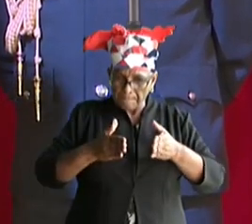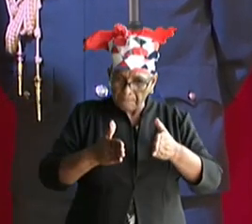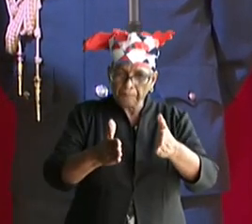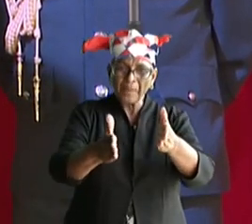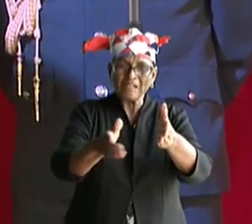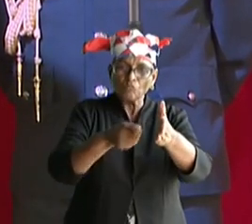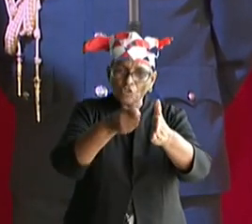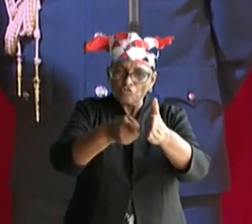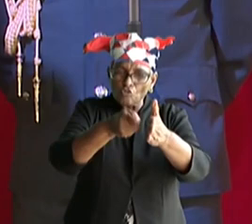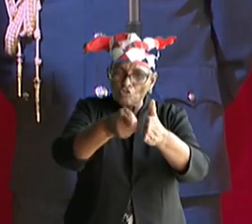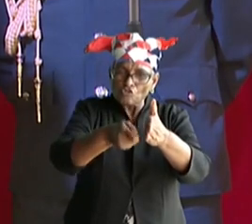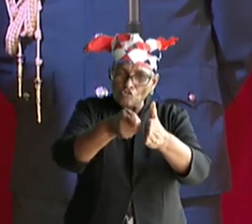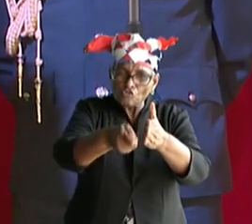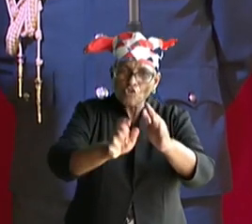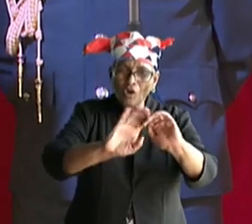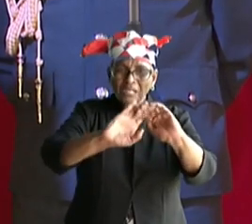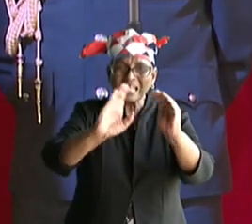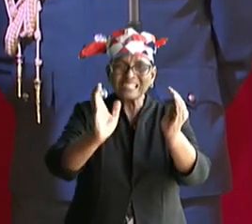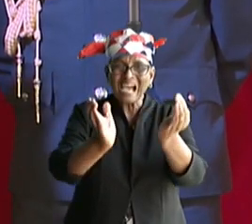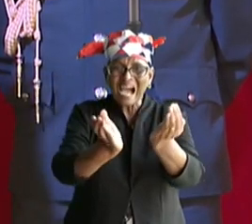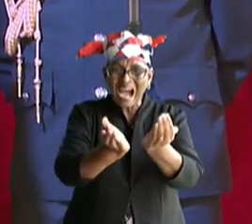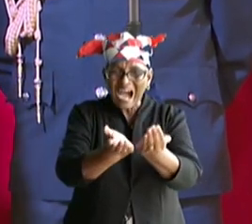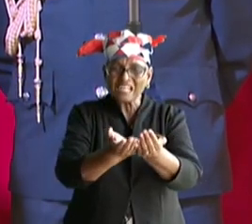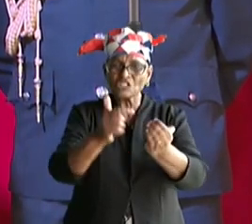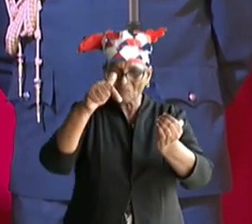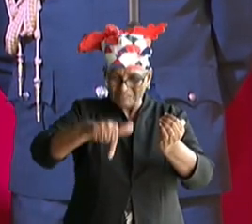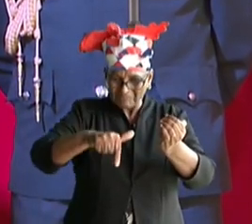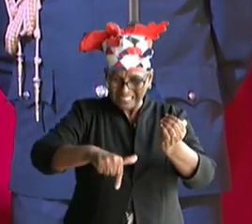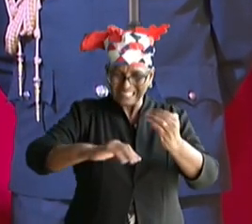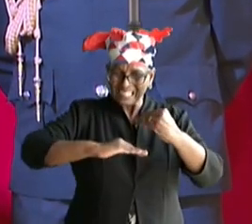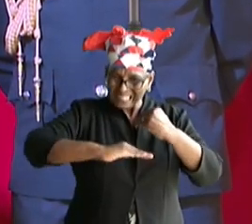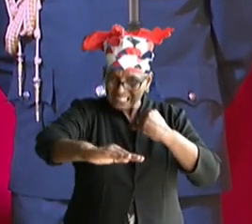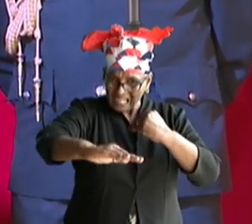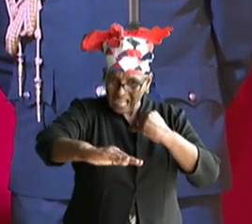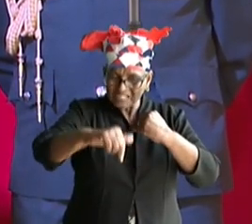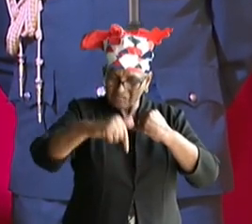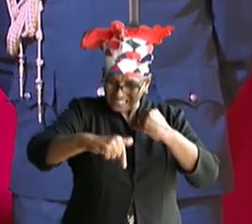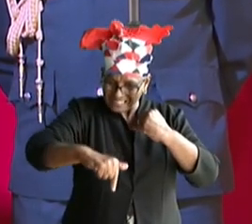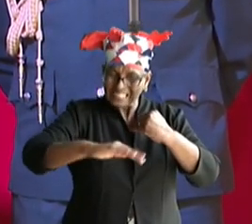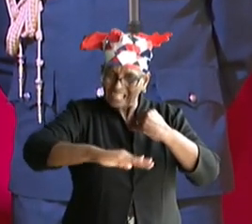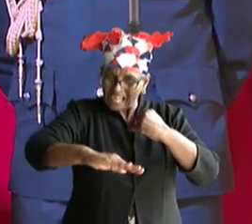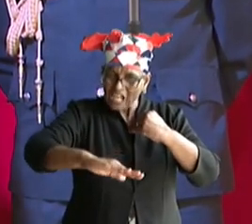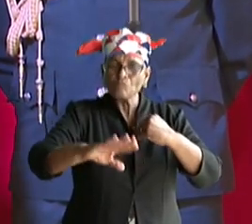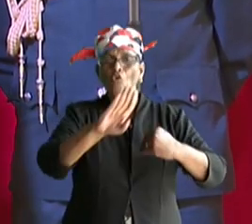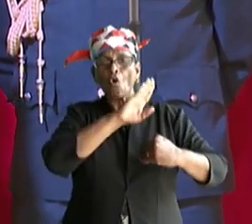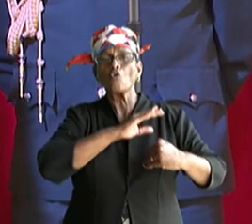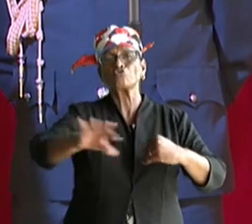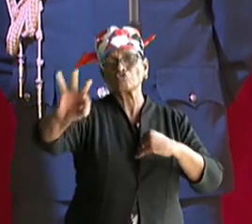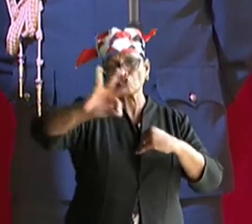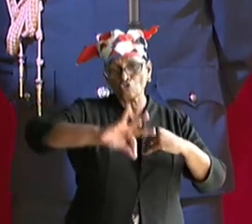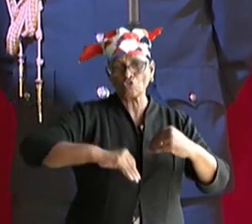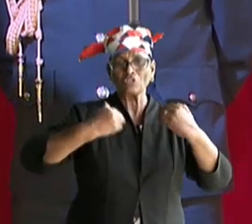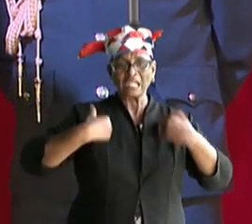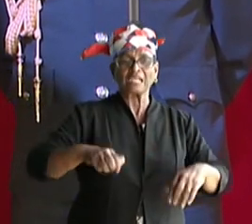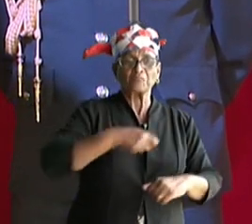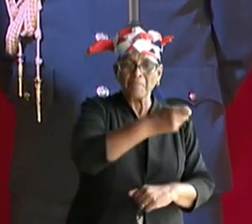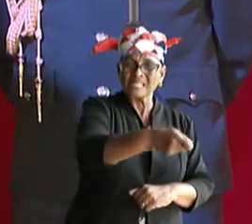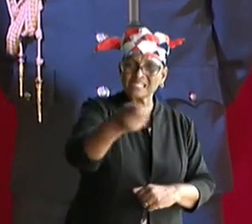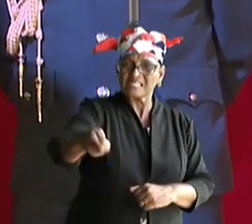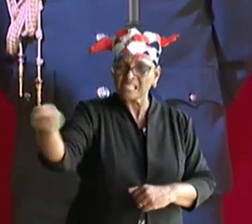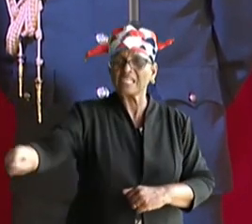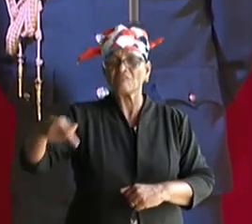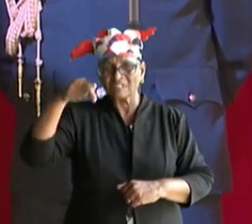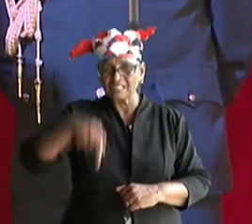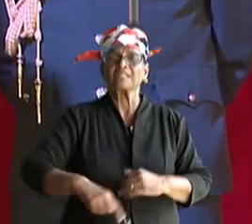ervoor zorgt dat alles wat van dit land is ook terugkomt bij het volk van dit land, meneer de